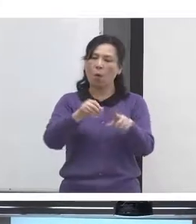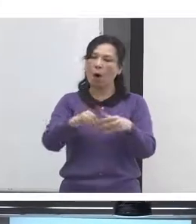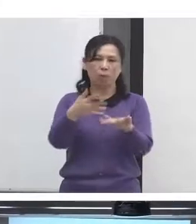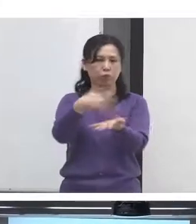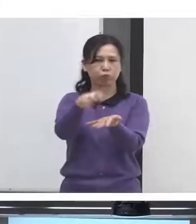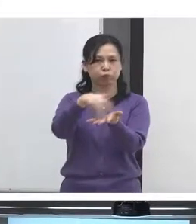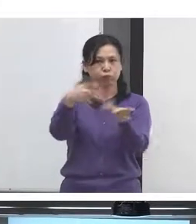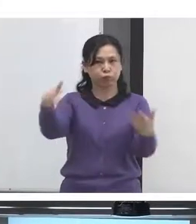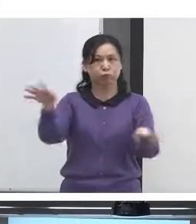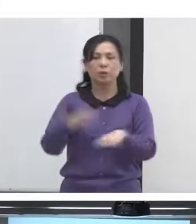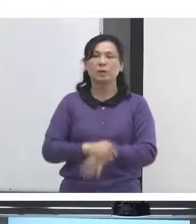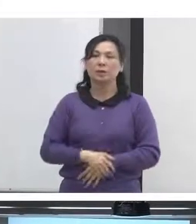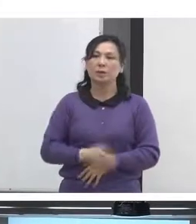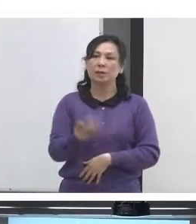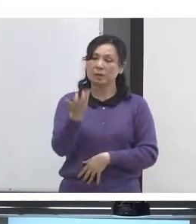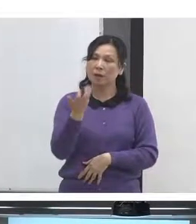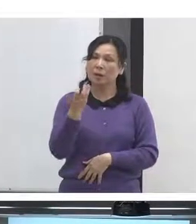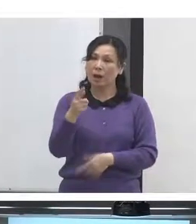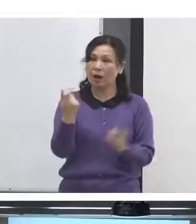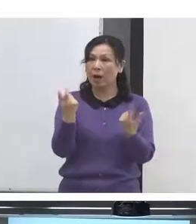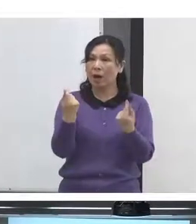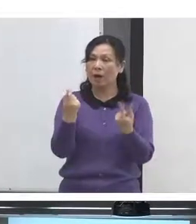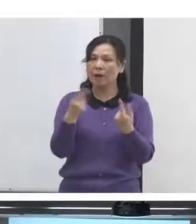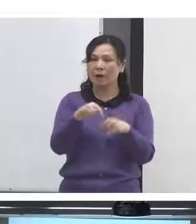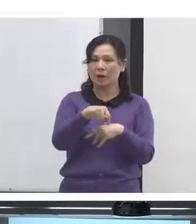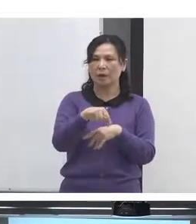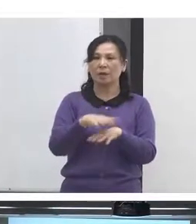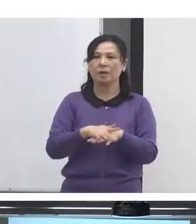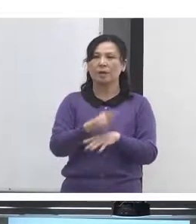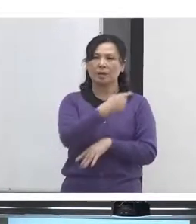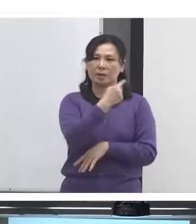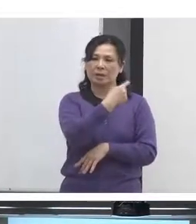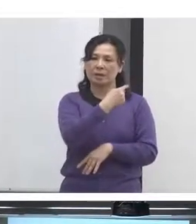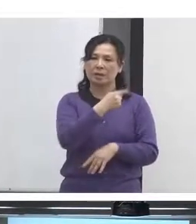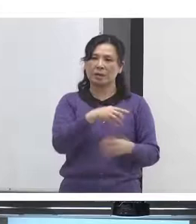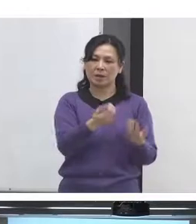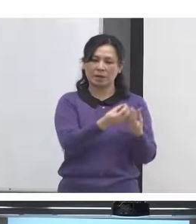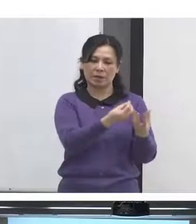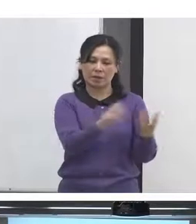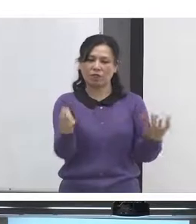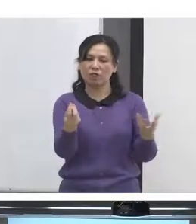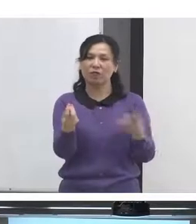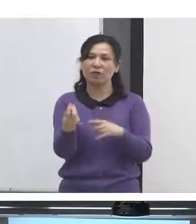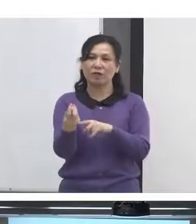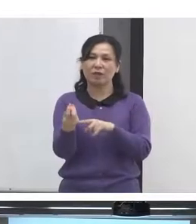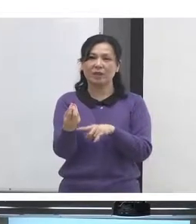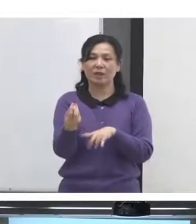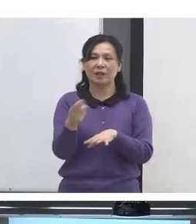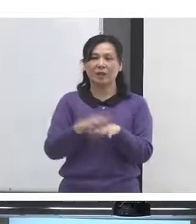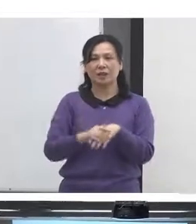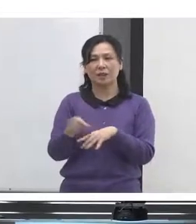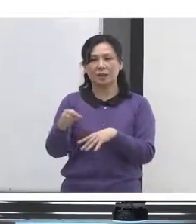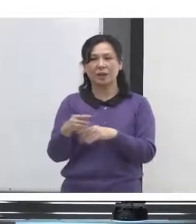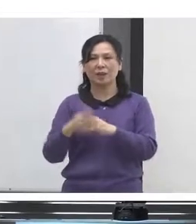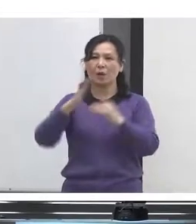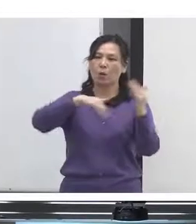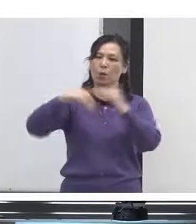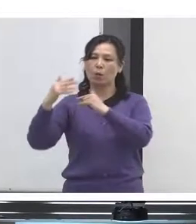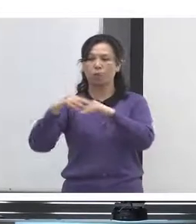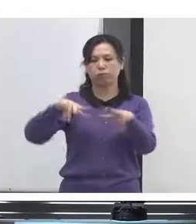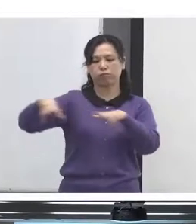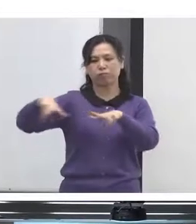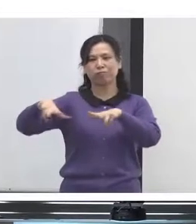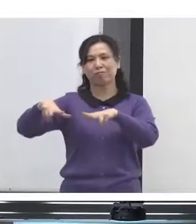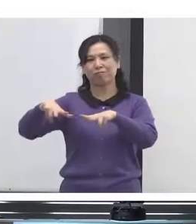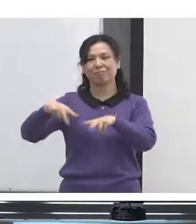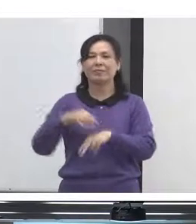那个 Urban Data Hub 的一个 Dashboard， 它就是一个做出来 Parent Portal 这个地方延伸出来的一个就是互动性的一个地图。那这